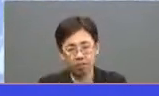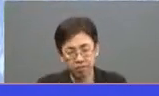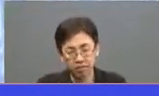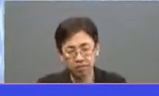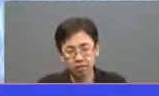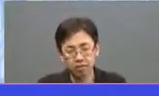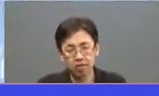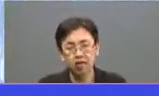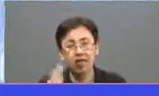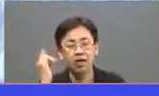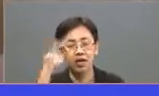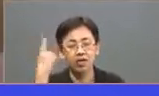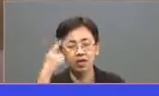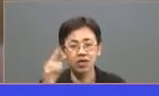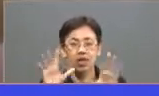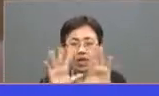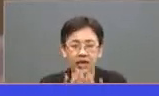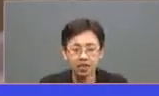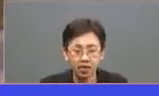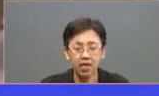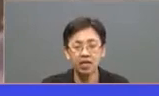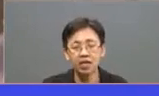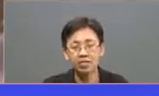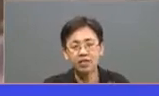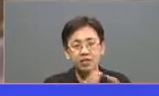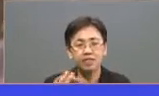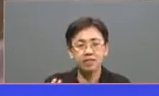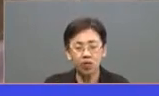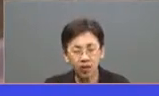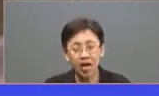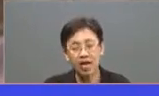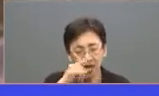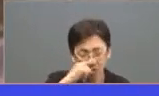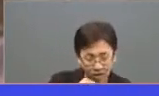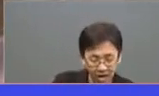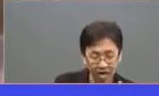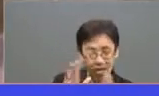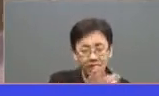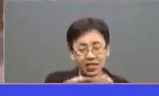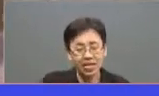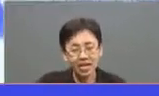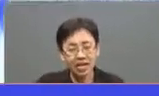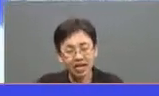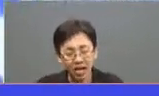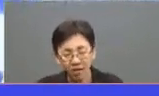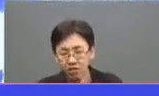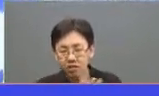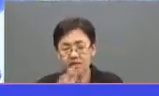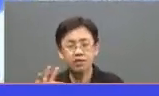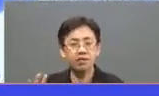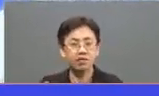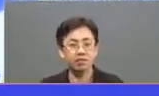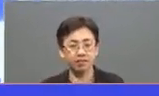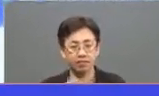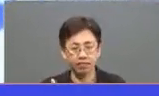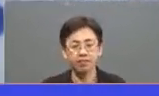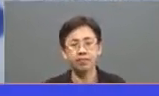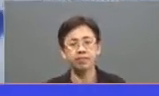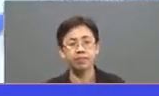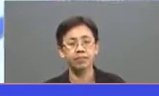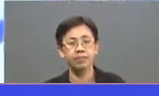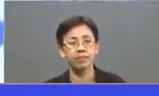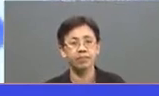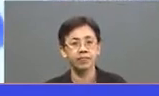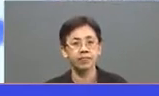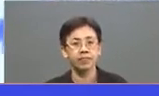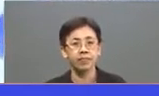พิ่มมูลค่าด้วยการนำจุดแข็งทางธรรมชาติและวัฒนธรรมมาเป็นจุดขายหรือว่า must do in Thailand ได้แก่นะครับมีมวย